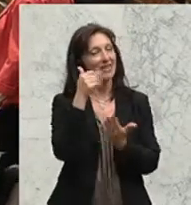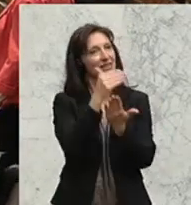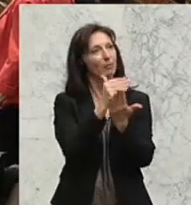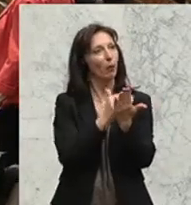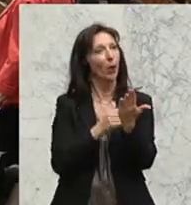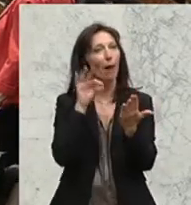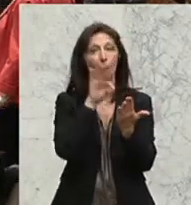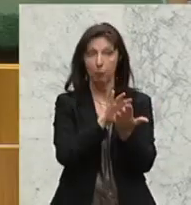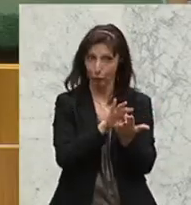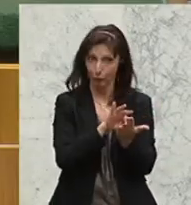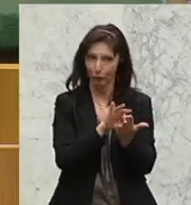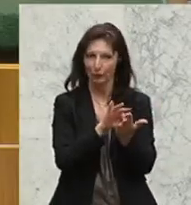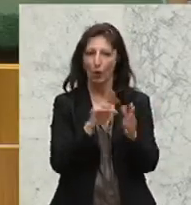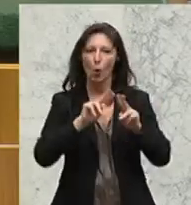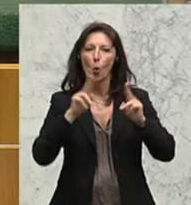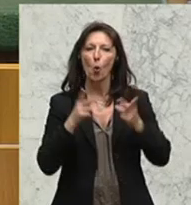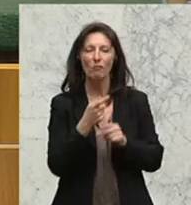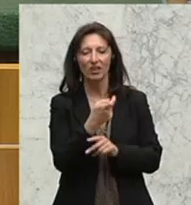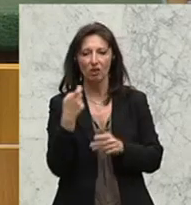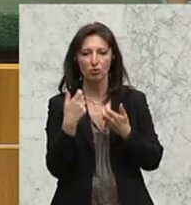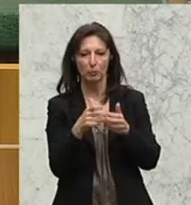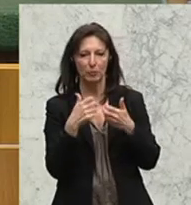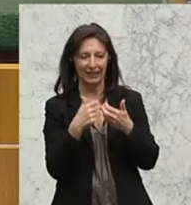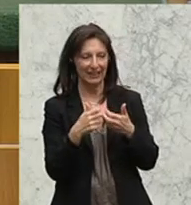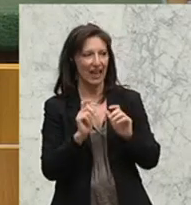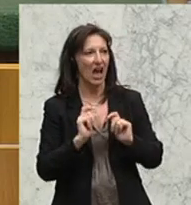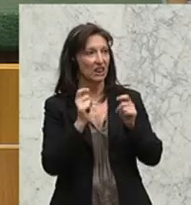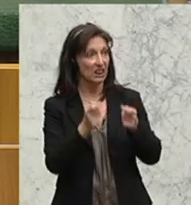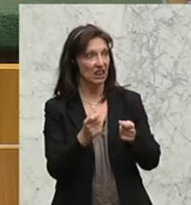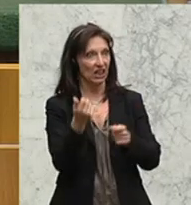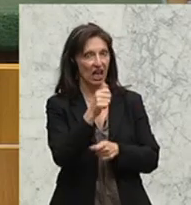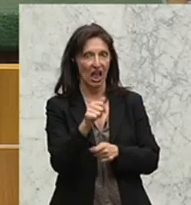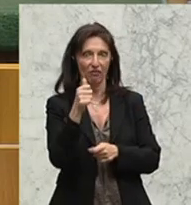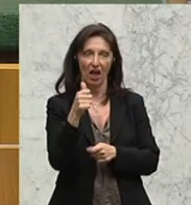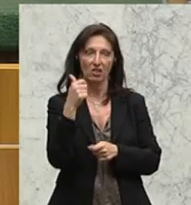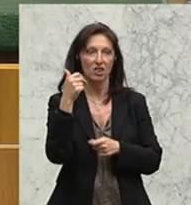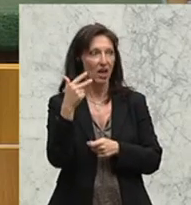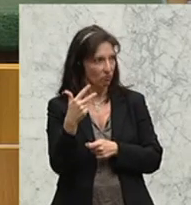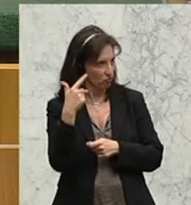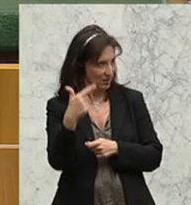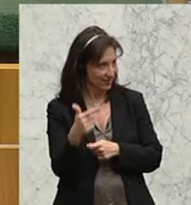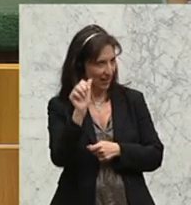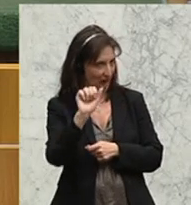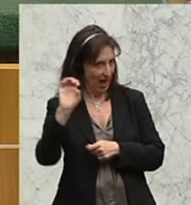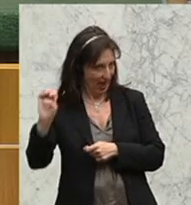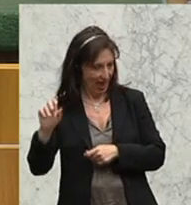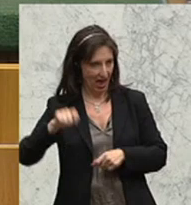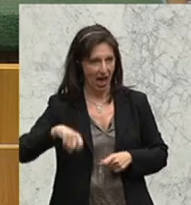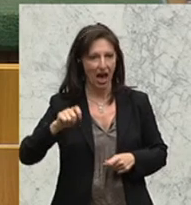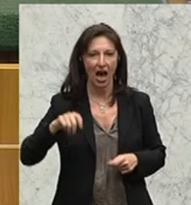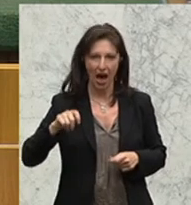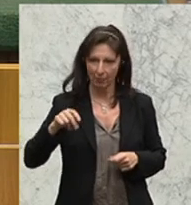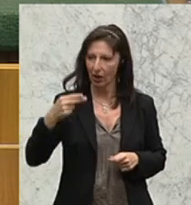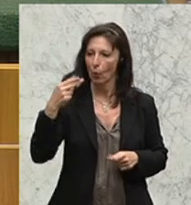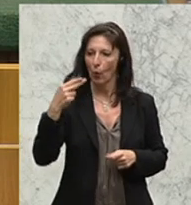der Tagesordnung, Bericht des Umweltausschusses über den Antrag 1123 AE der Abgeordneten. Ich